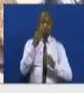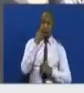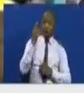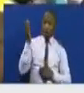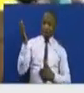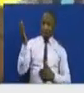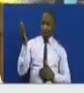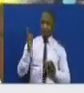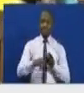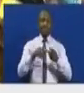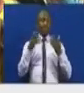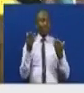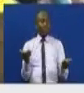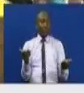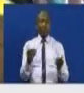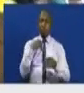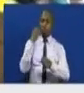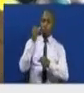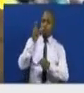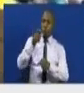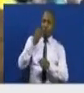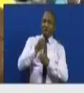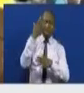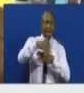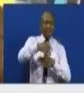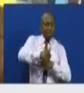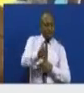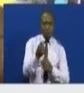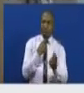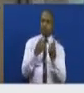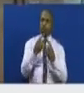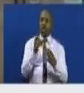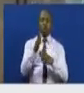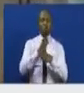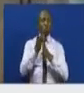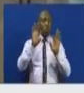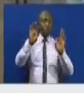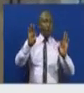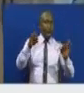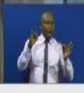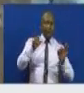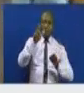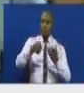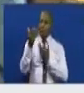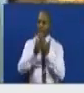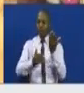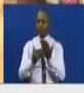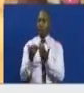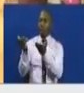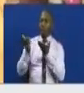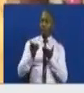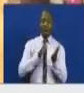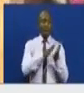kushuhudia. Lakini je, wafanya biashara wanazungumzaje kuhusiana na namna ambavyo wananchi wameitikia wito